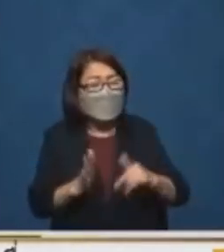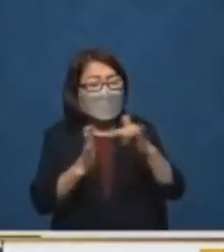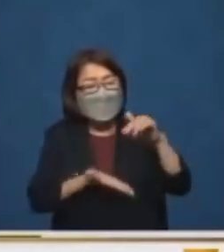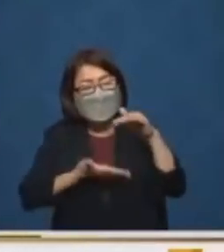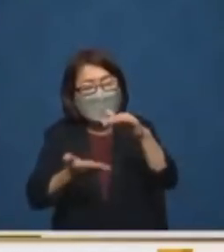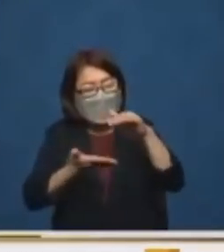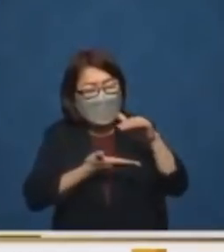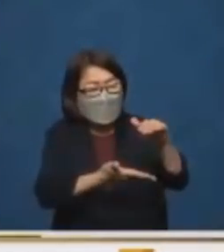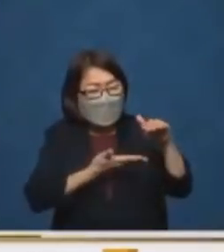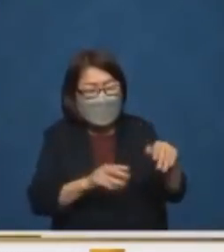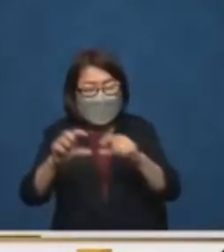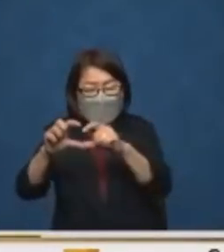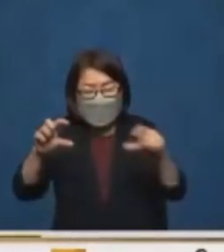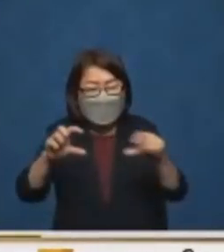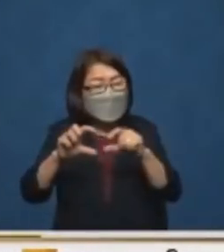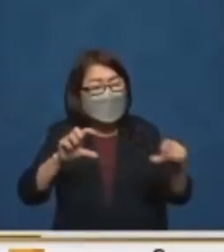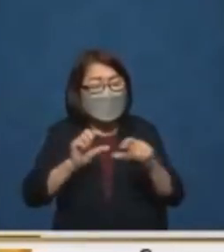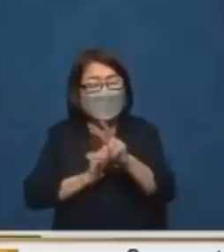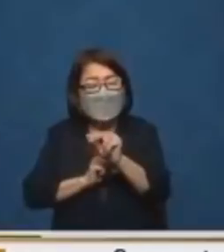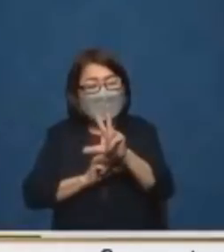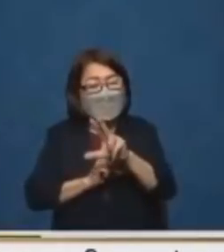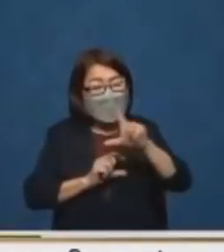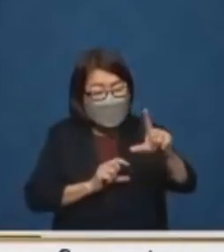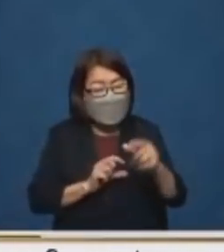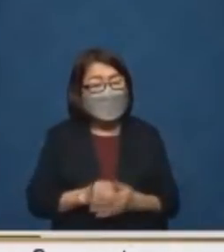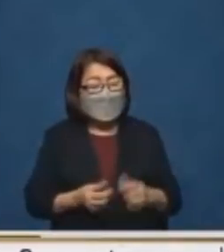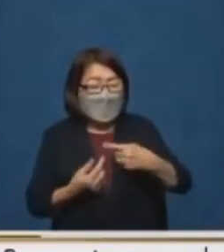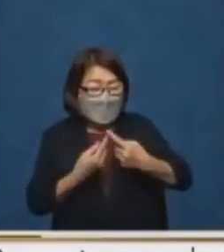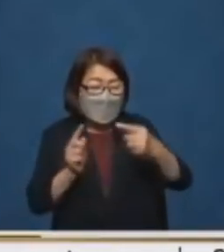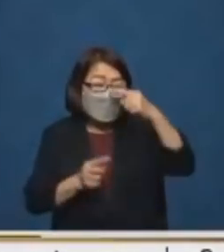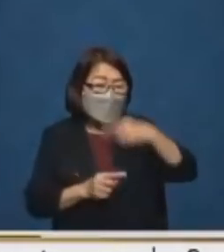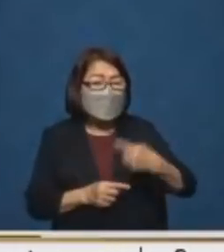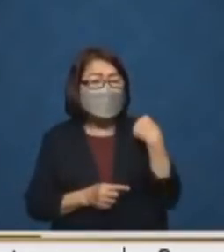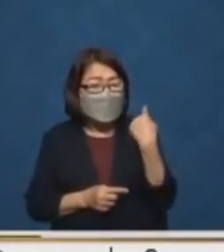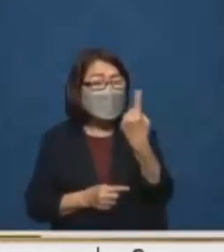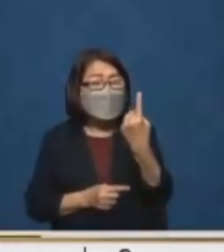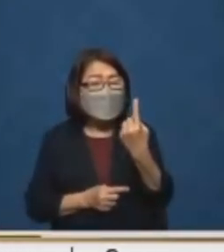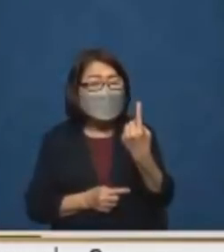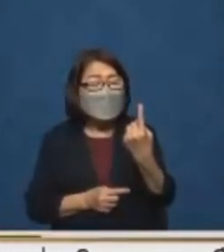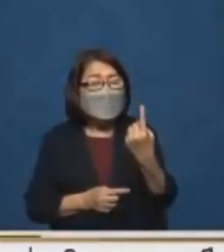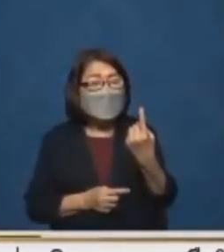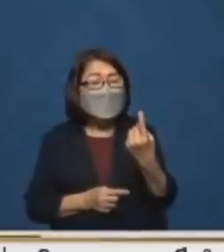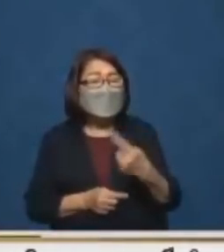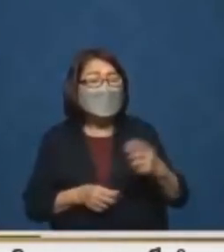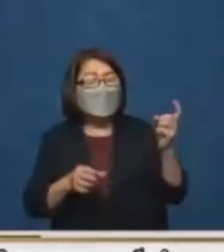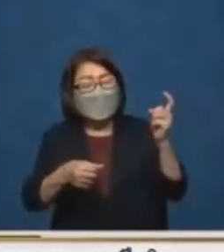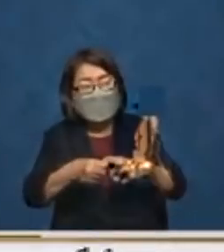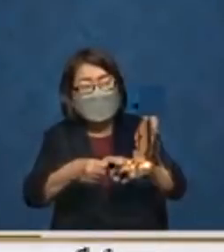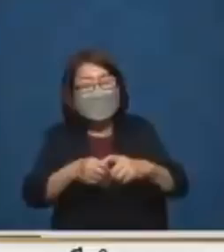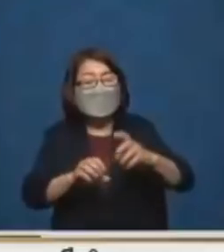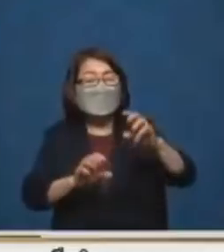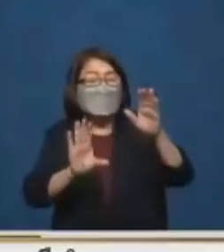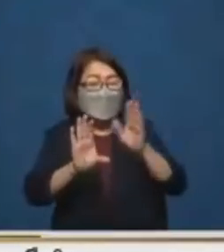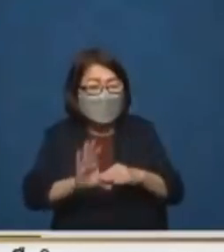33 ลานโดสมีเพีประเทศไยนะครับที่ผิดภา